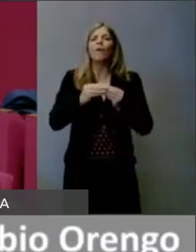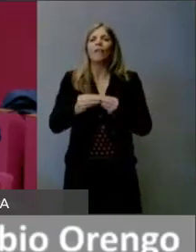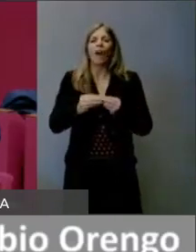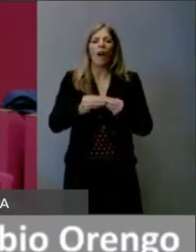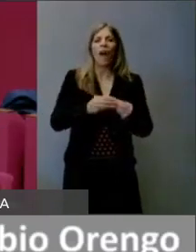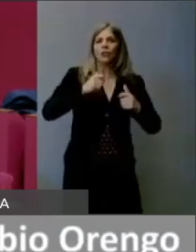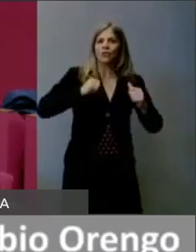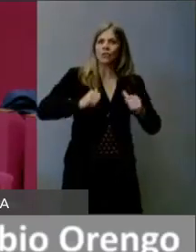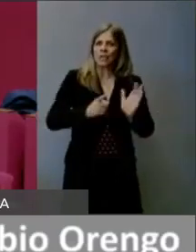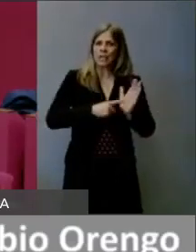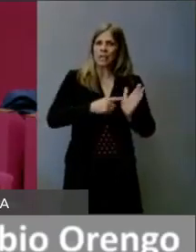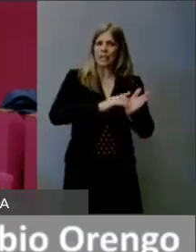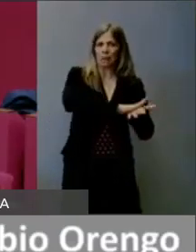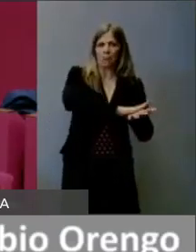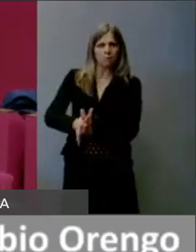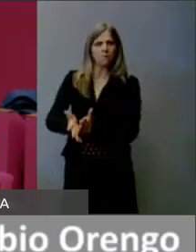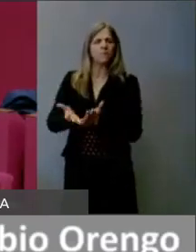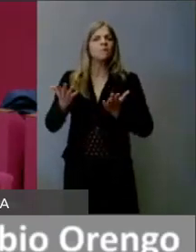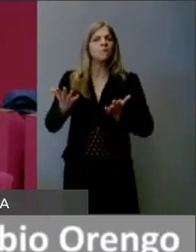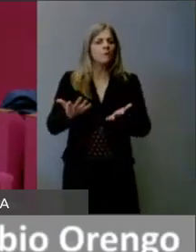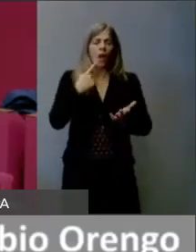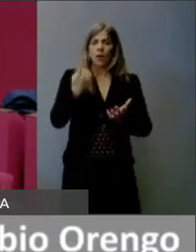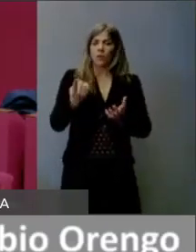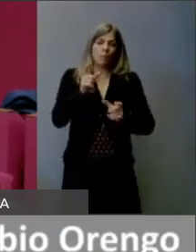coloro i quali naturalmente dopo la costruzione